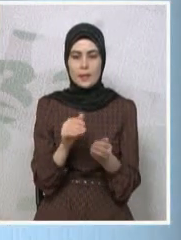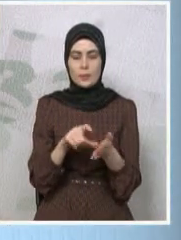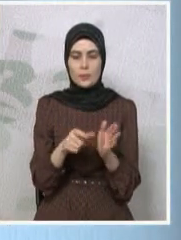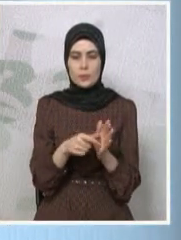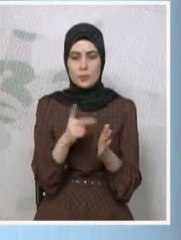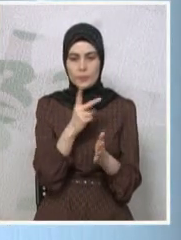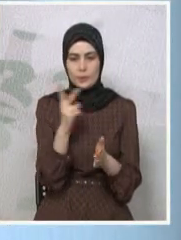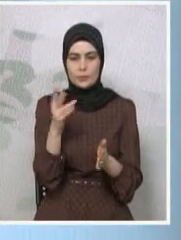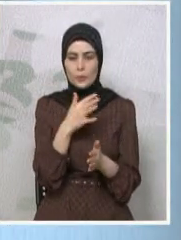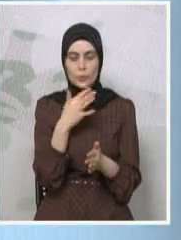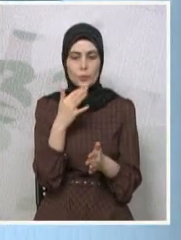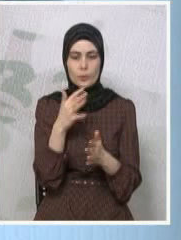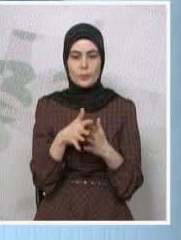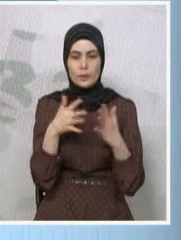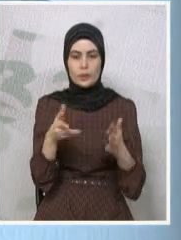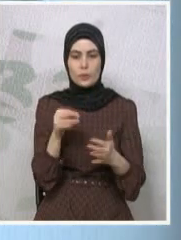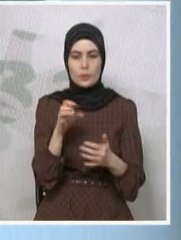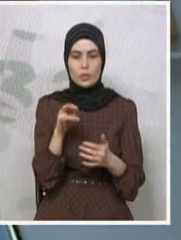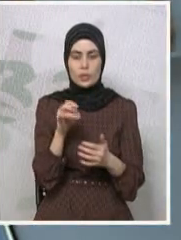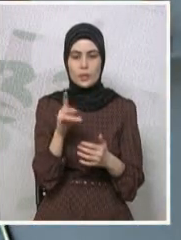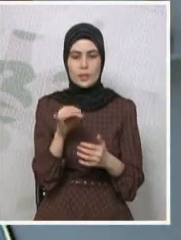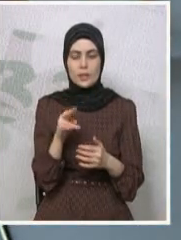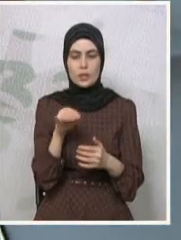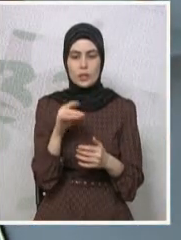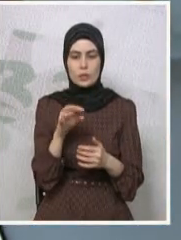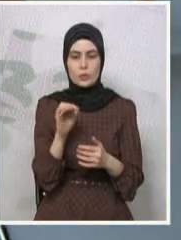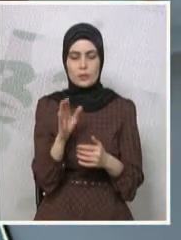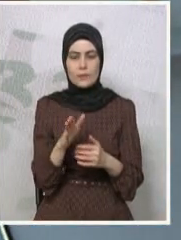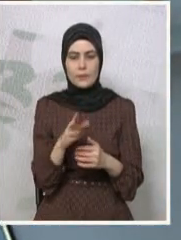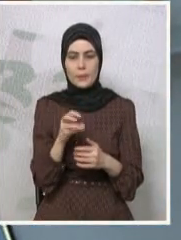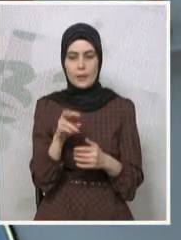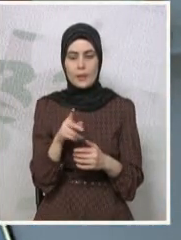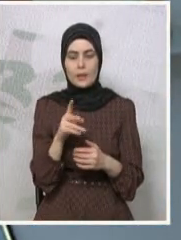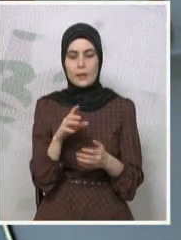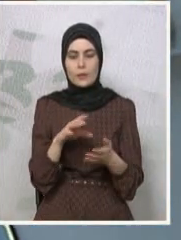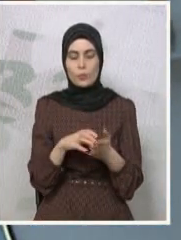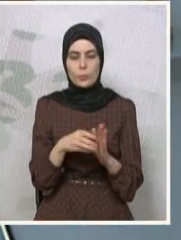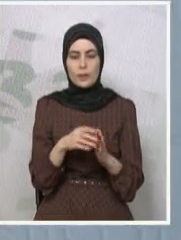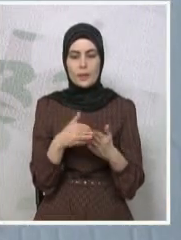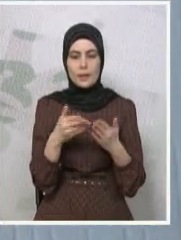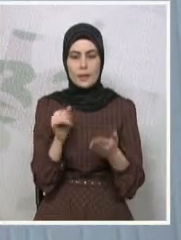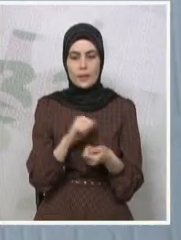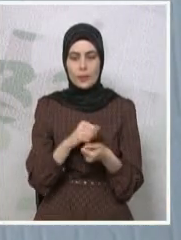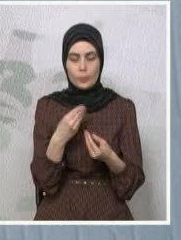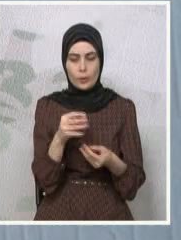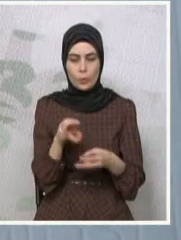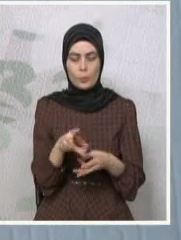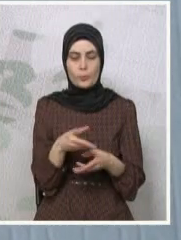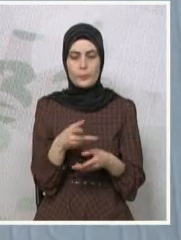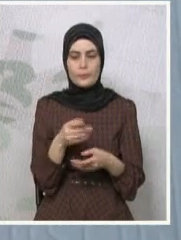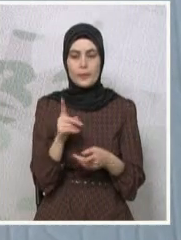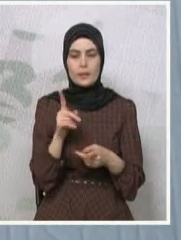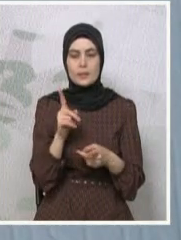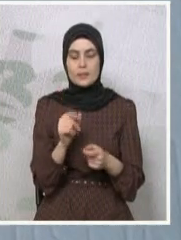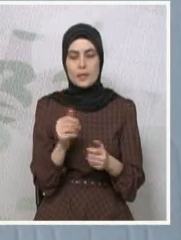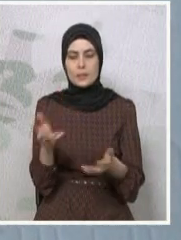отмечены большие достижения личного состава. Медали, грамоты, кубки и дипломы за вклад в дело спасения и ликвидации